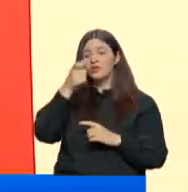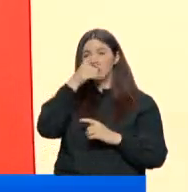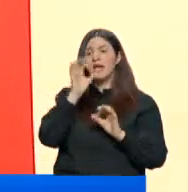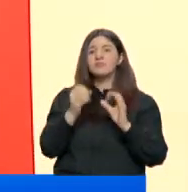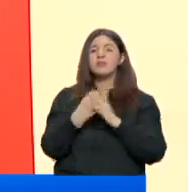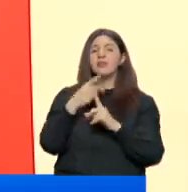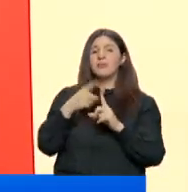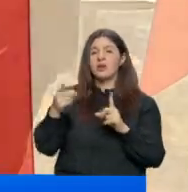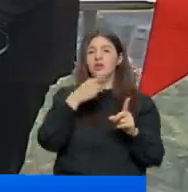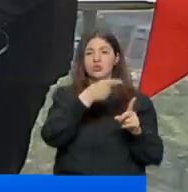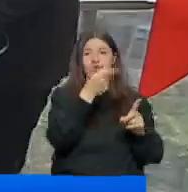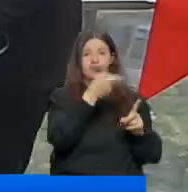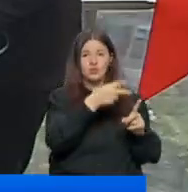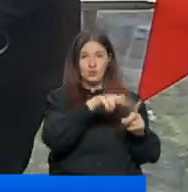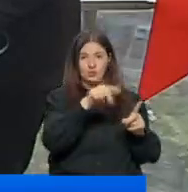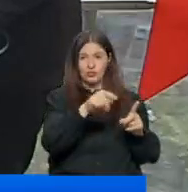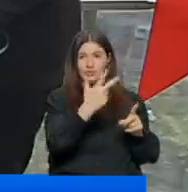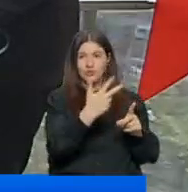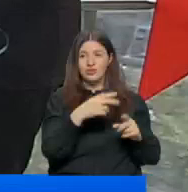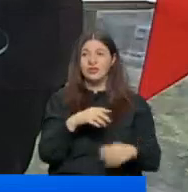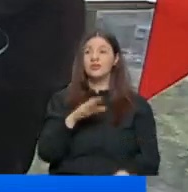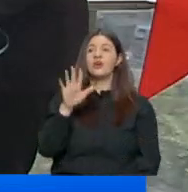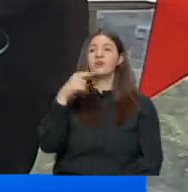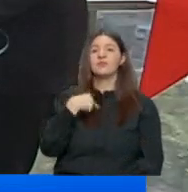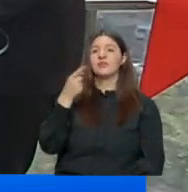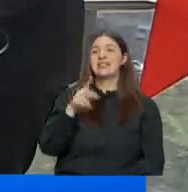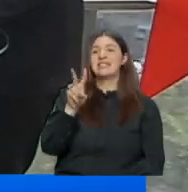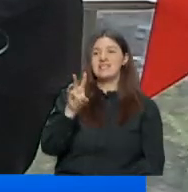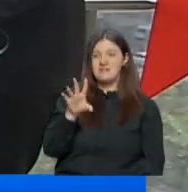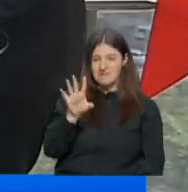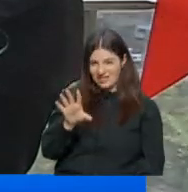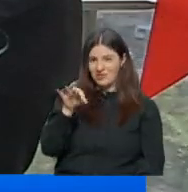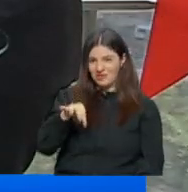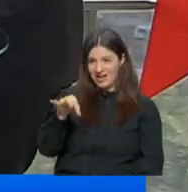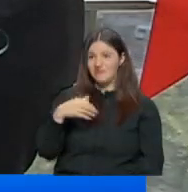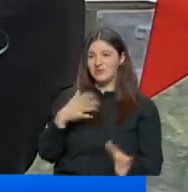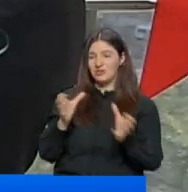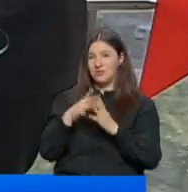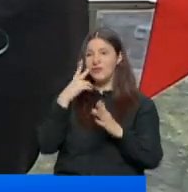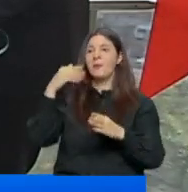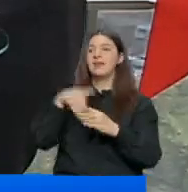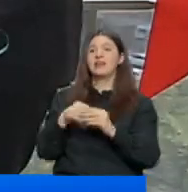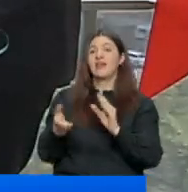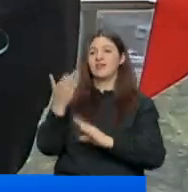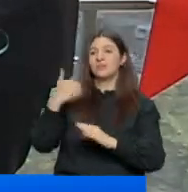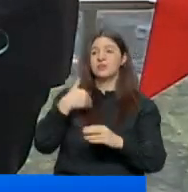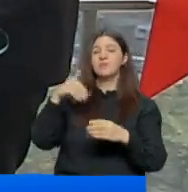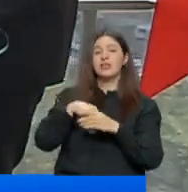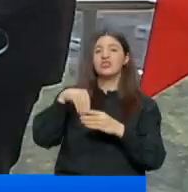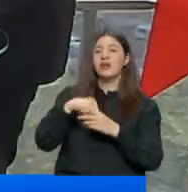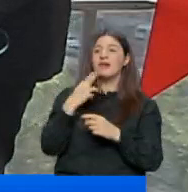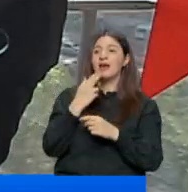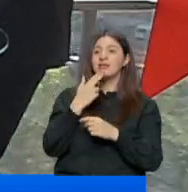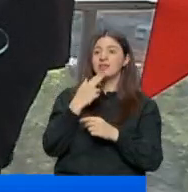sabahtan beri ne sizin diyorum? Sizin partinizde %33.3. Yok %25 bizde şu anda. 20, ha, 25. Meclis grubumuz açısından ama partide daha... Biz partimizde mesela